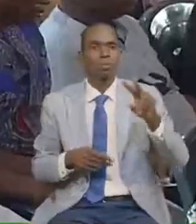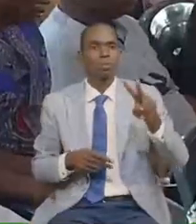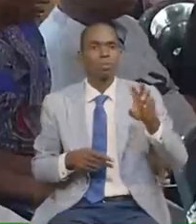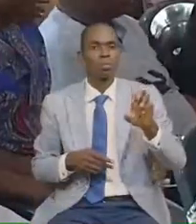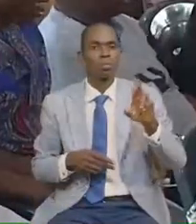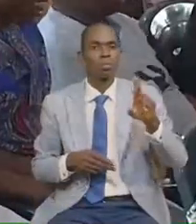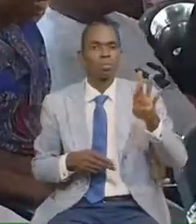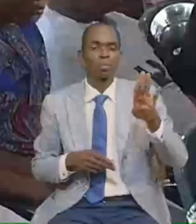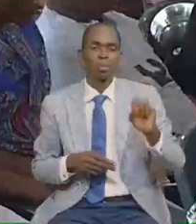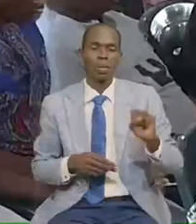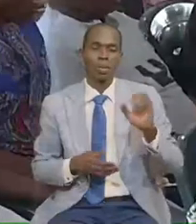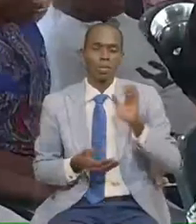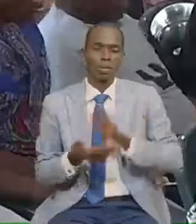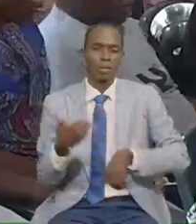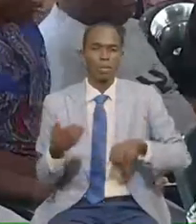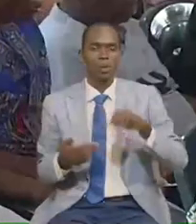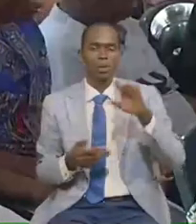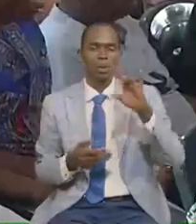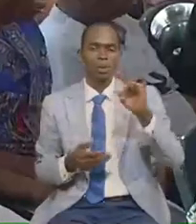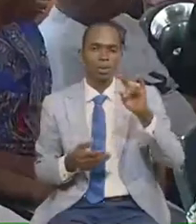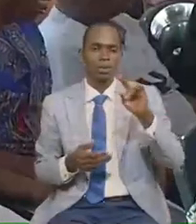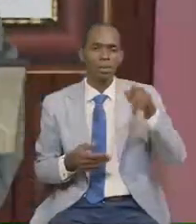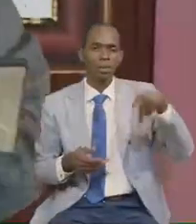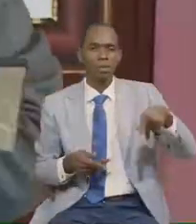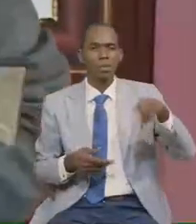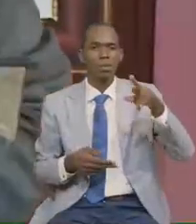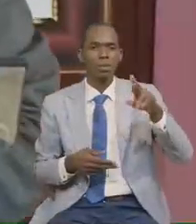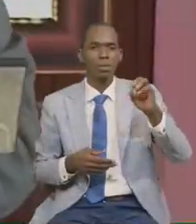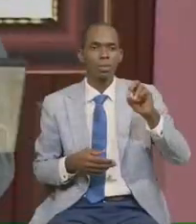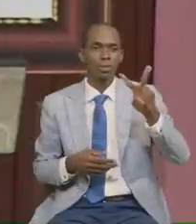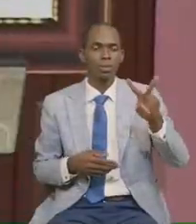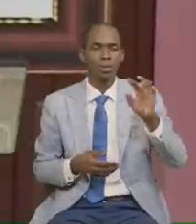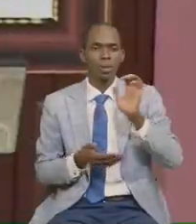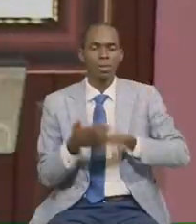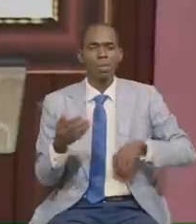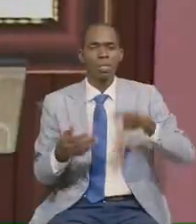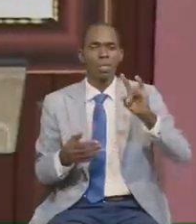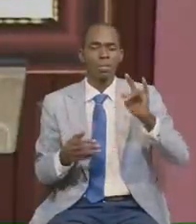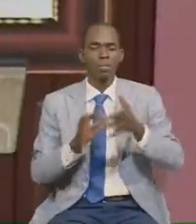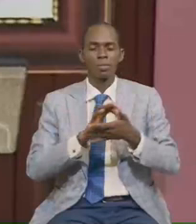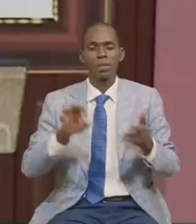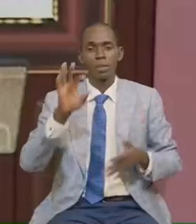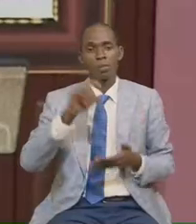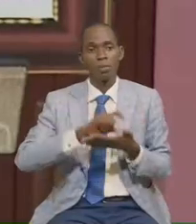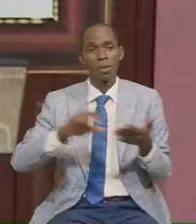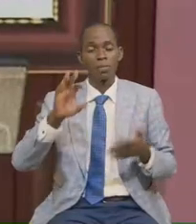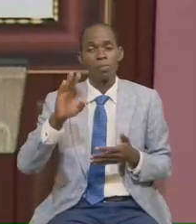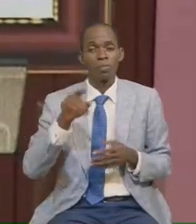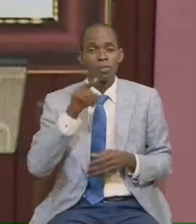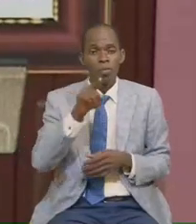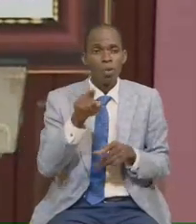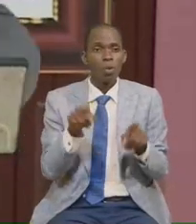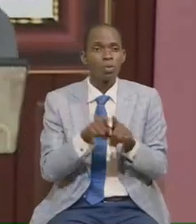verset 9. Proverbe, chapitre 18, verset 9. Celui qui se relâche dans